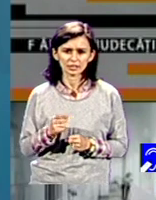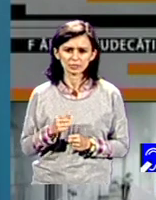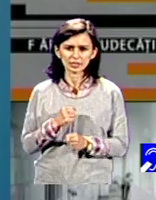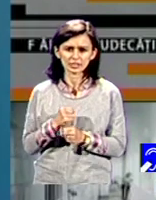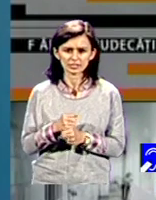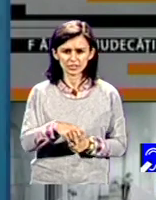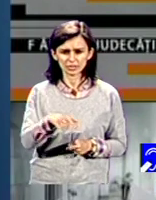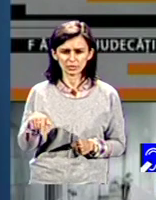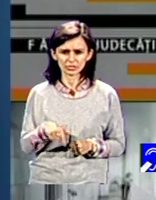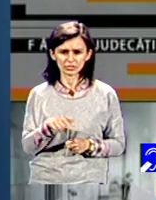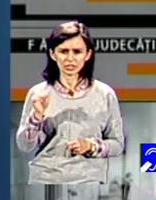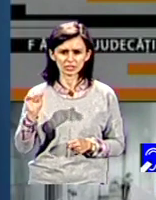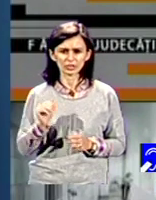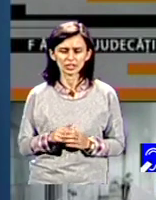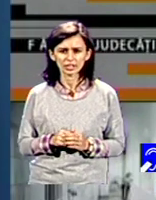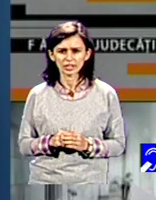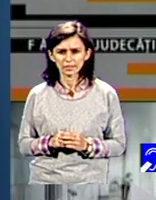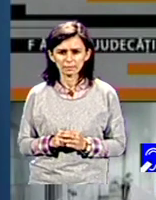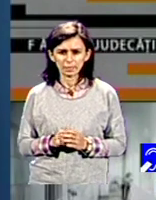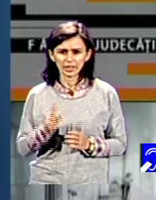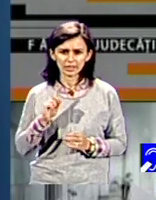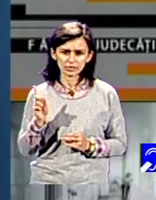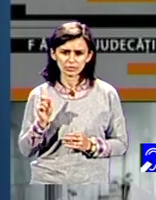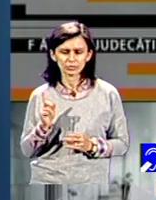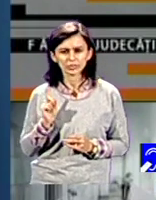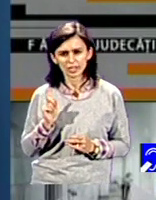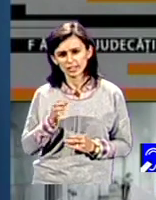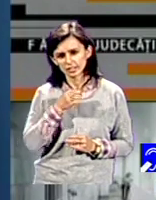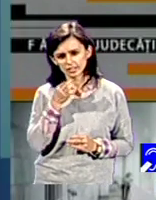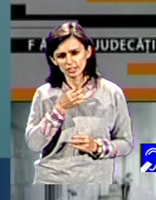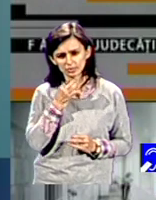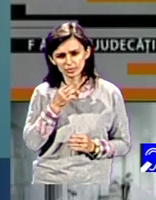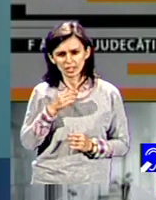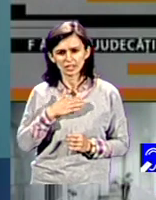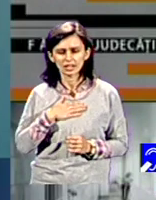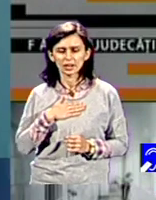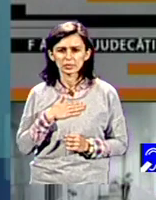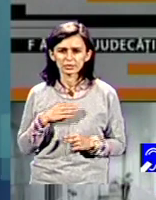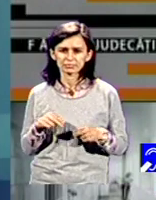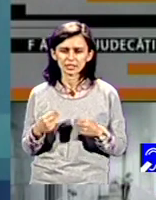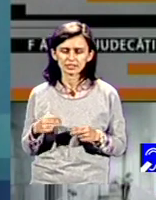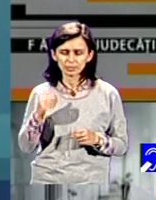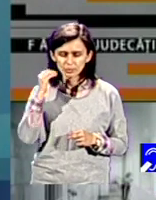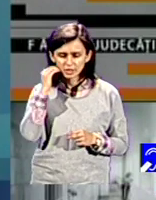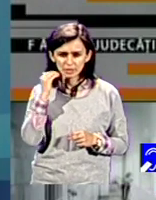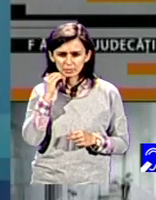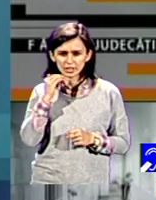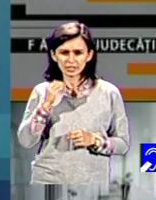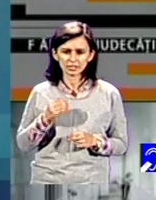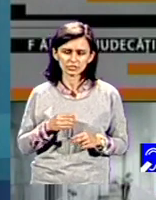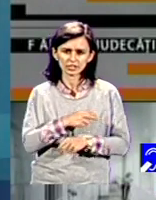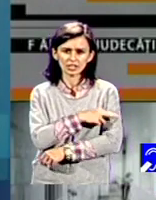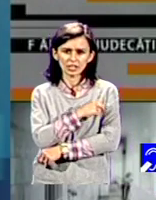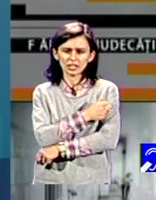pentru că adesea mi se spune când aduci exemple discuție bine Vii cu exemplu Americii vii cu exemplu Australiei vii pe exemplu